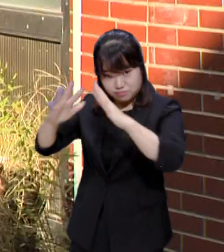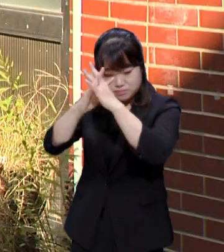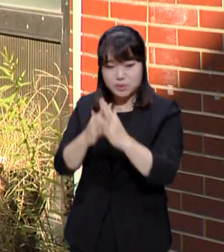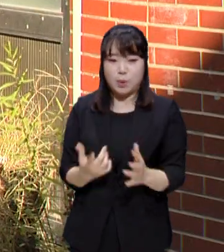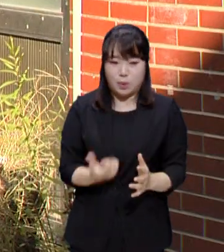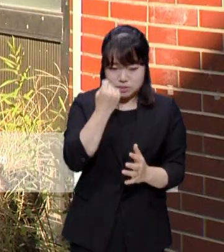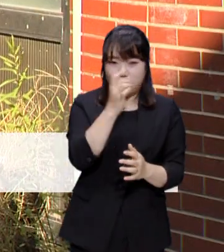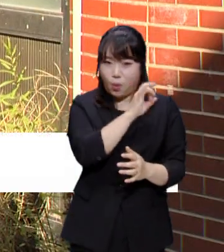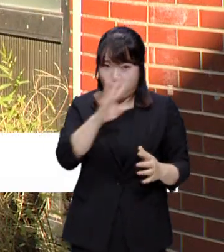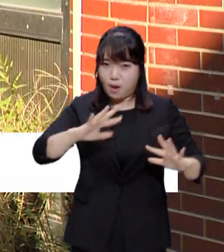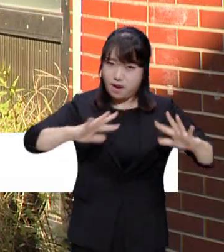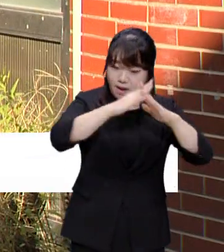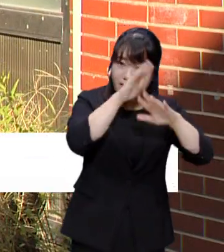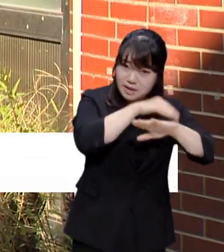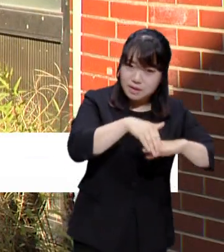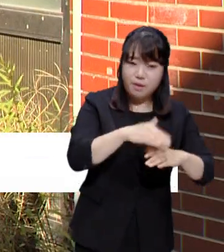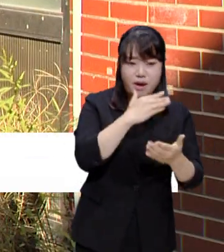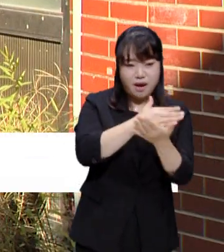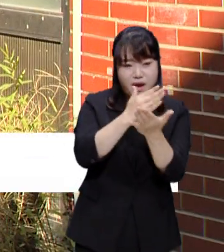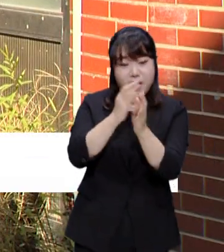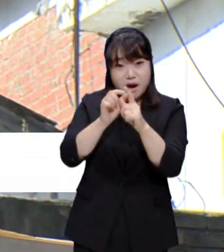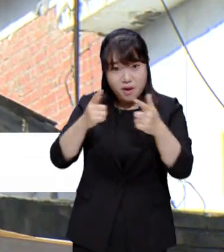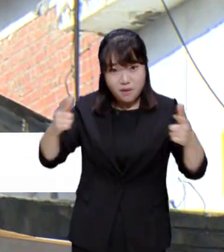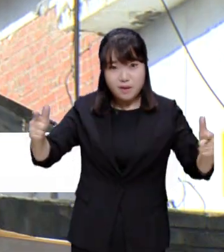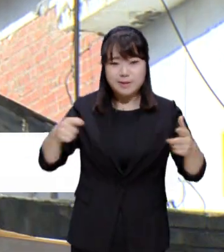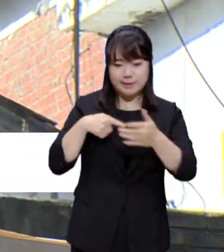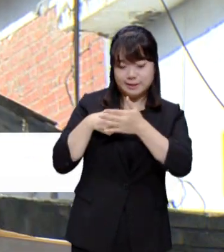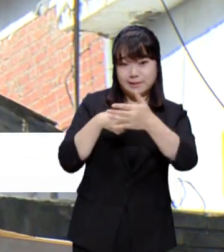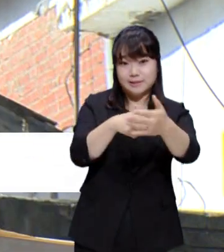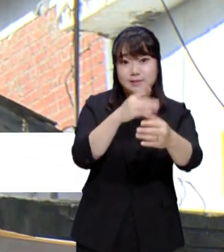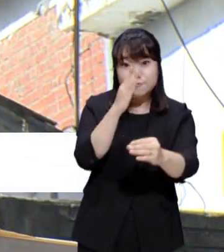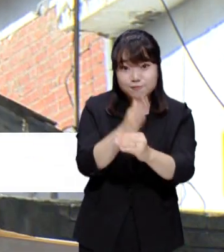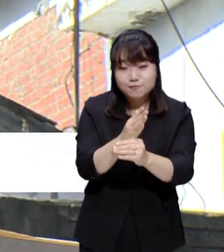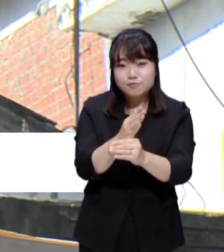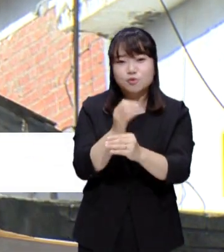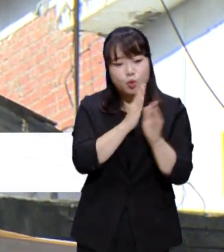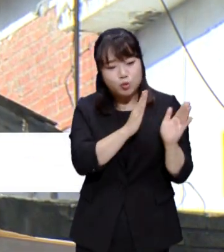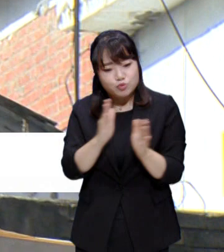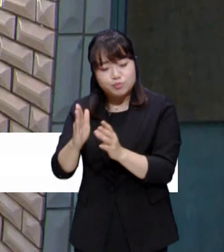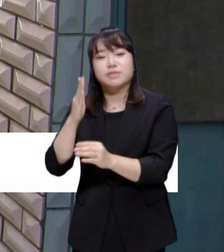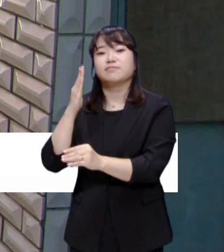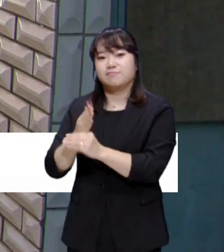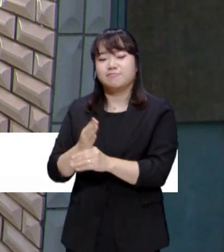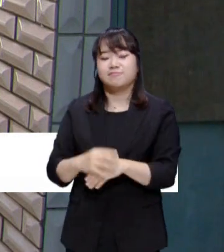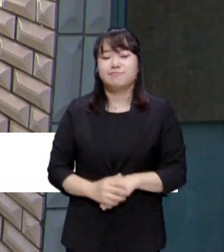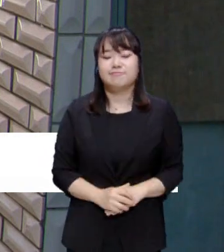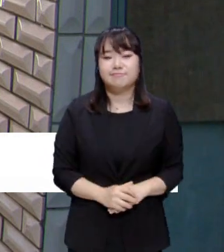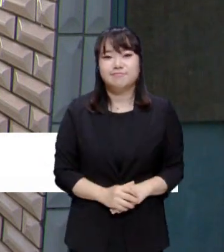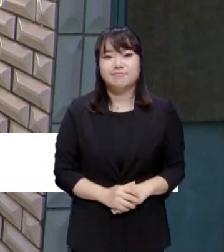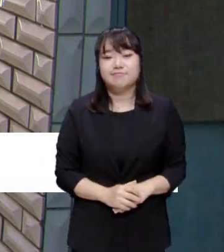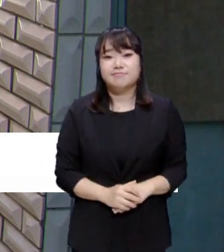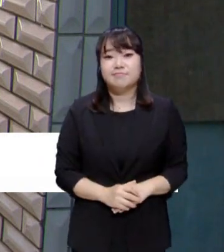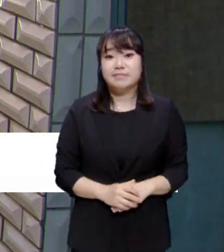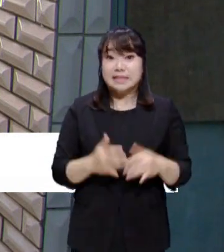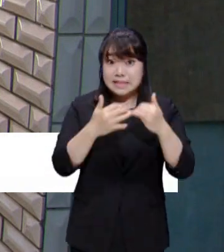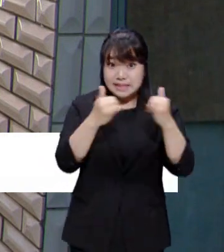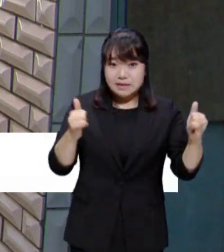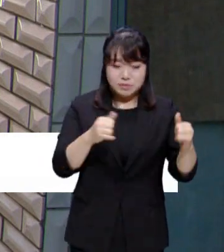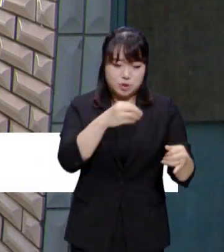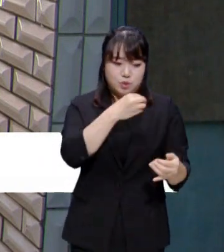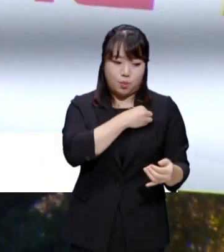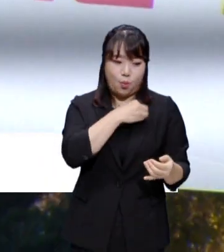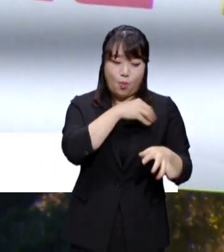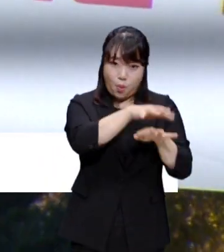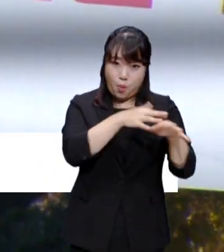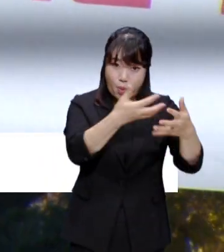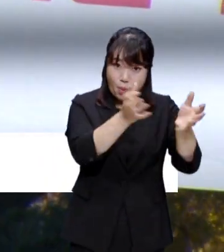신속통합기획, 모아타운 등 다양한 유형의 사업들이 진행되고 있고 준비하는 곳도 많습니다. 주민들이 조합 등을